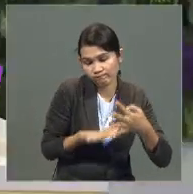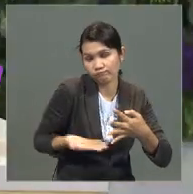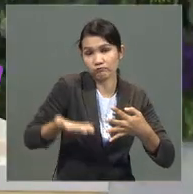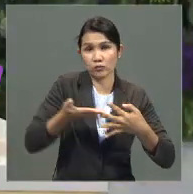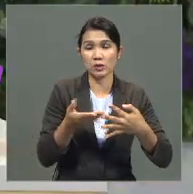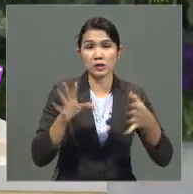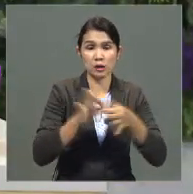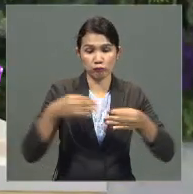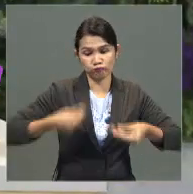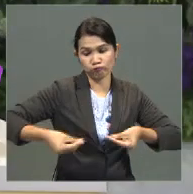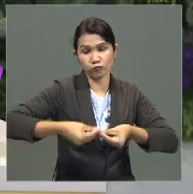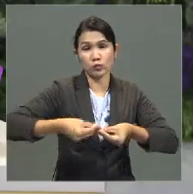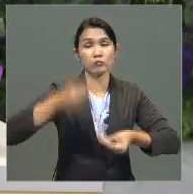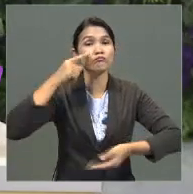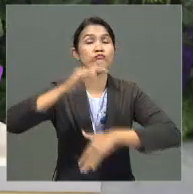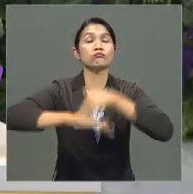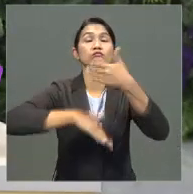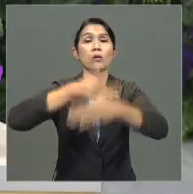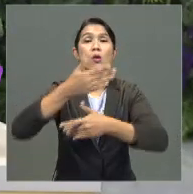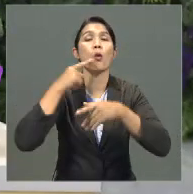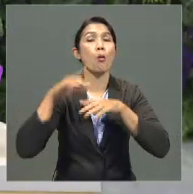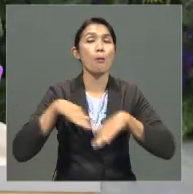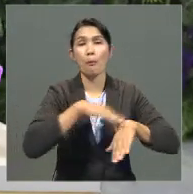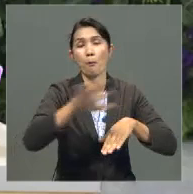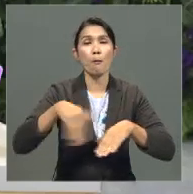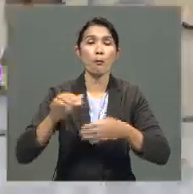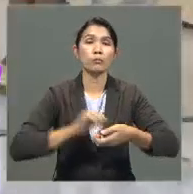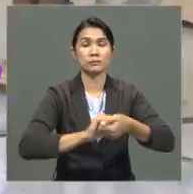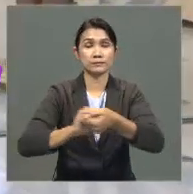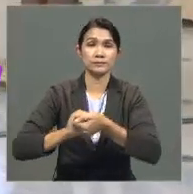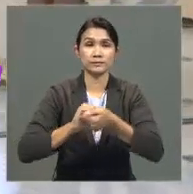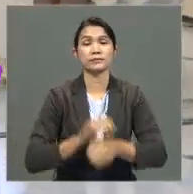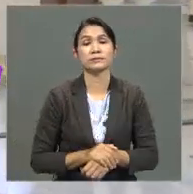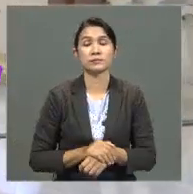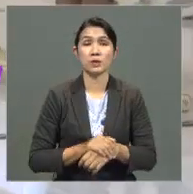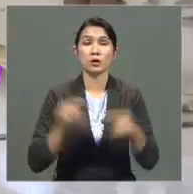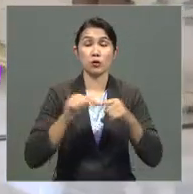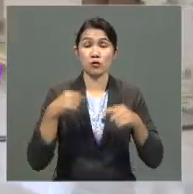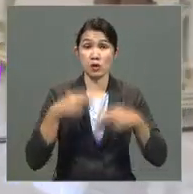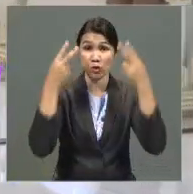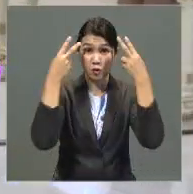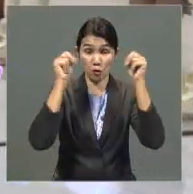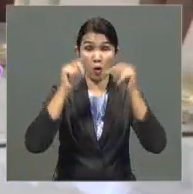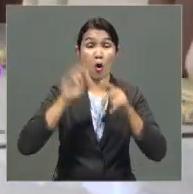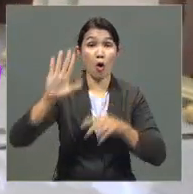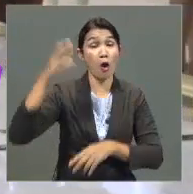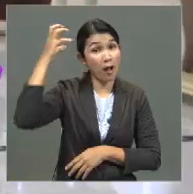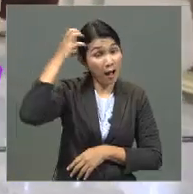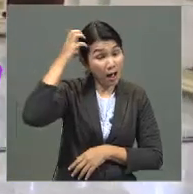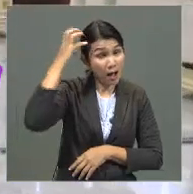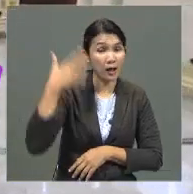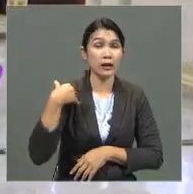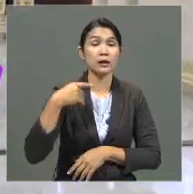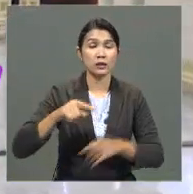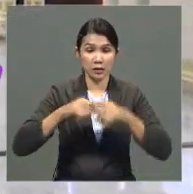เป็นหุ้นส่วนเพื่อความเจริญรุ่งเรืองร่วมกันค่ะนายทองลุนศรีสุลิปนายกรัฐมนตรีแห่งสปป.ลาวและนายหลีเค่อเ